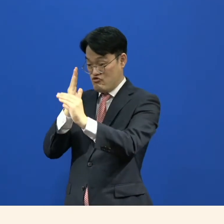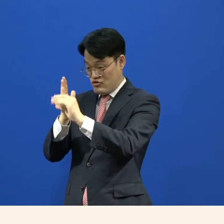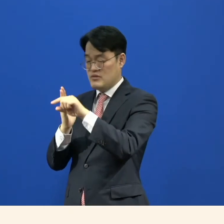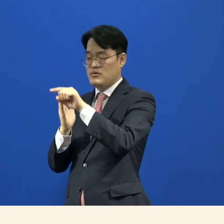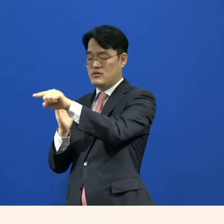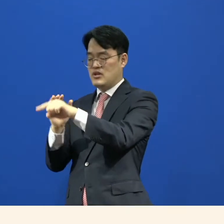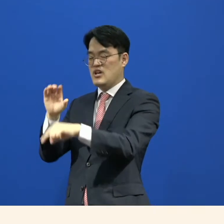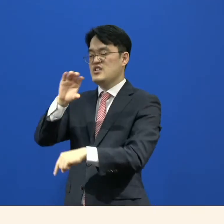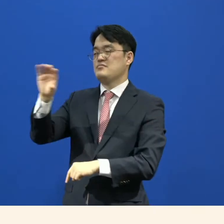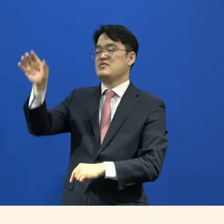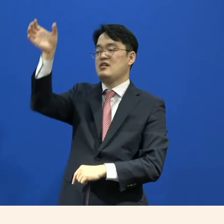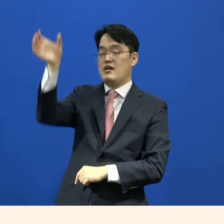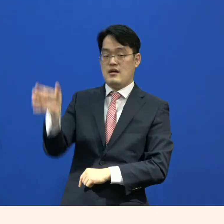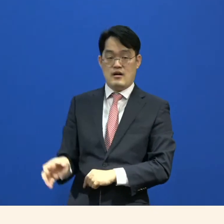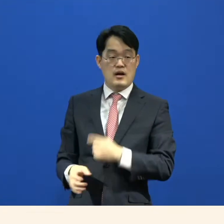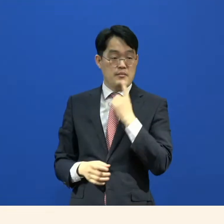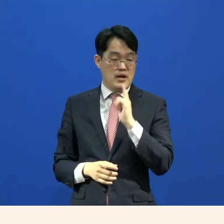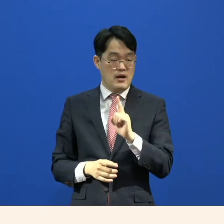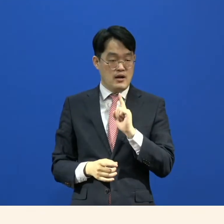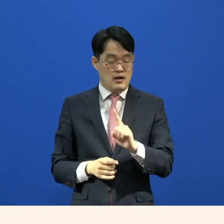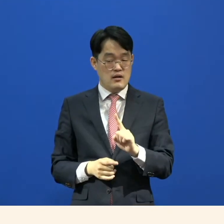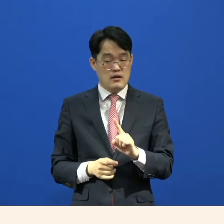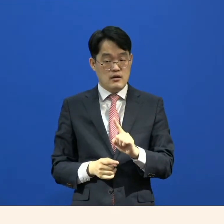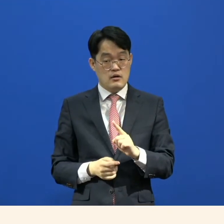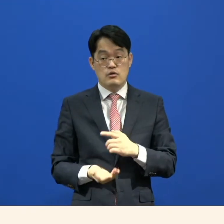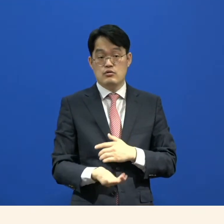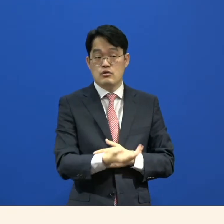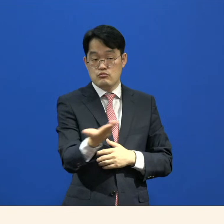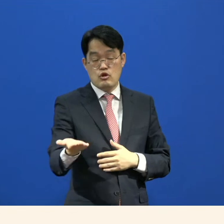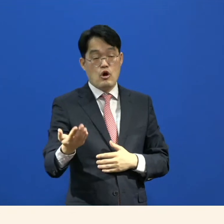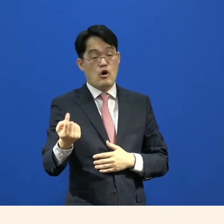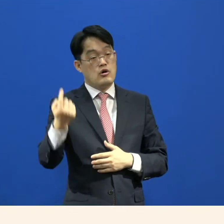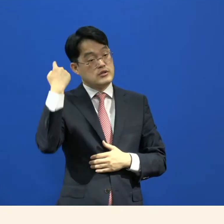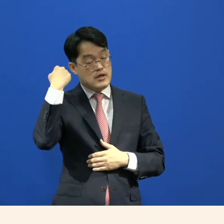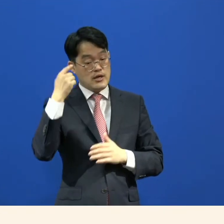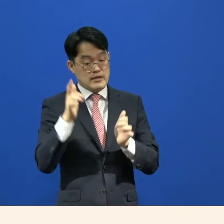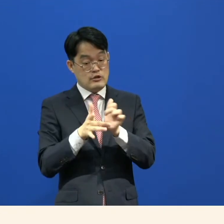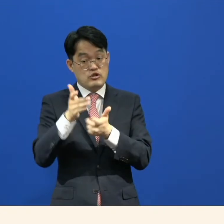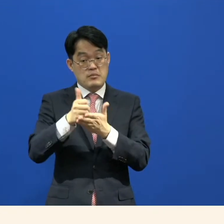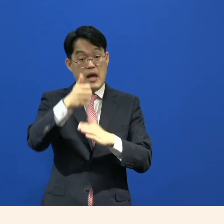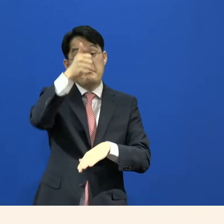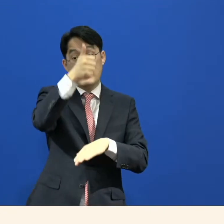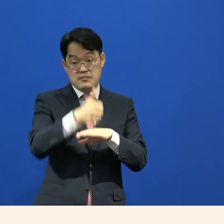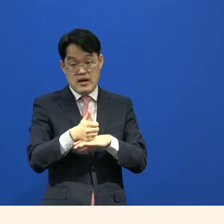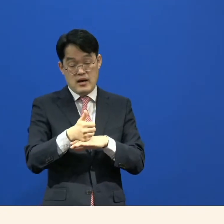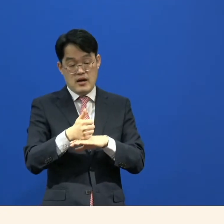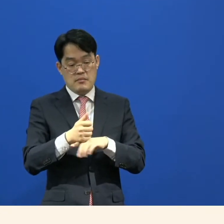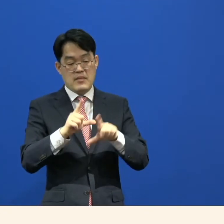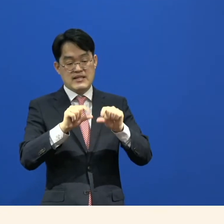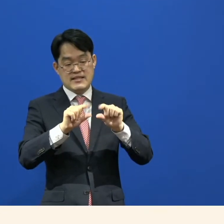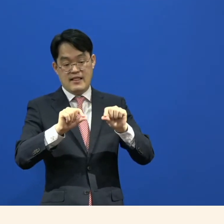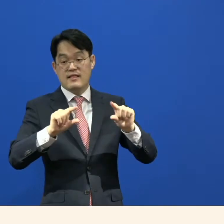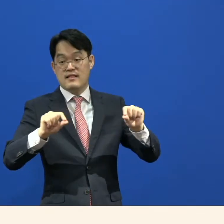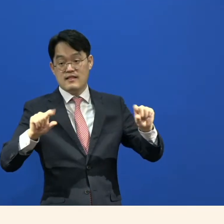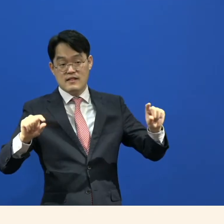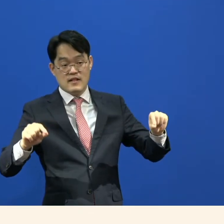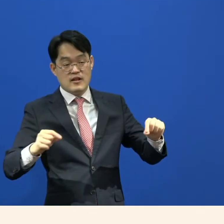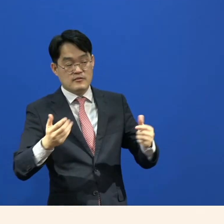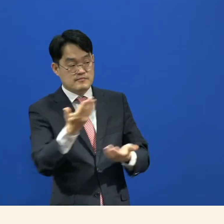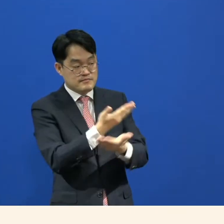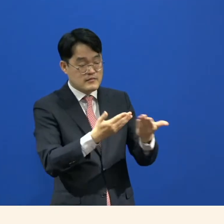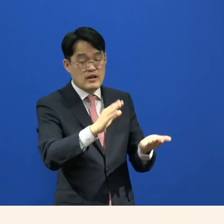주님이 제자들과 헤어지기 직전에 하신 일이 뭔가? 받아 먹으라 내